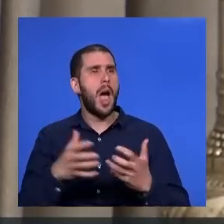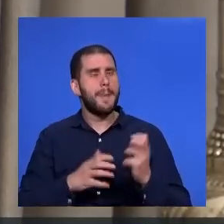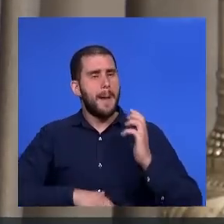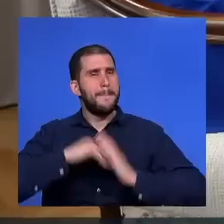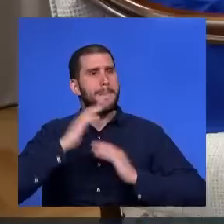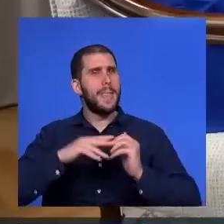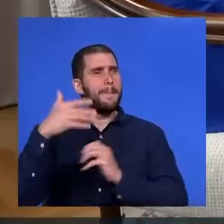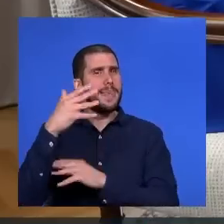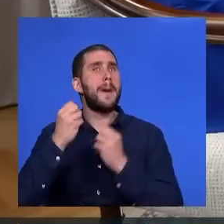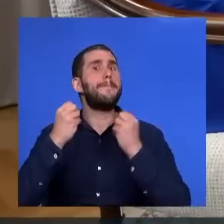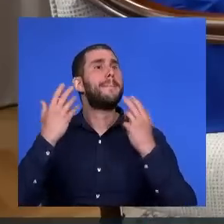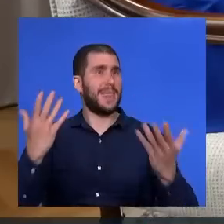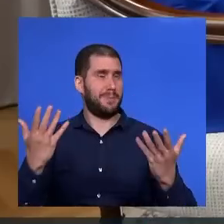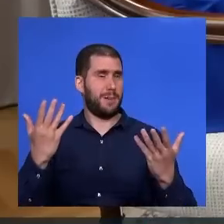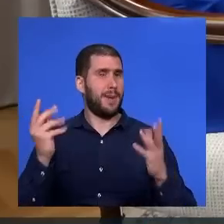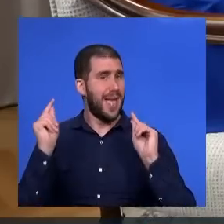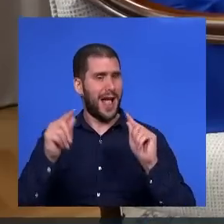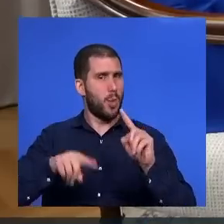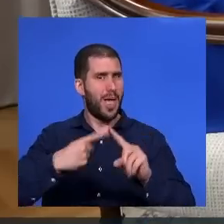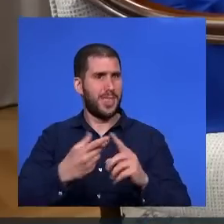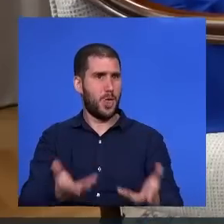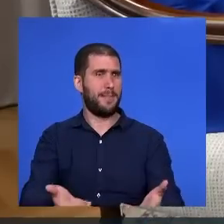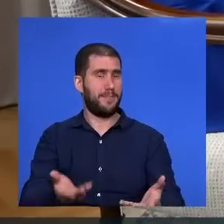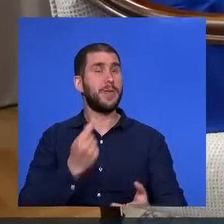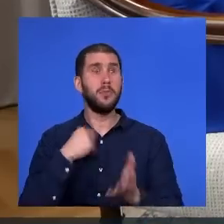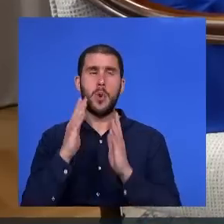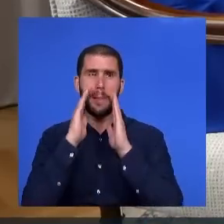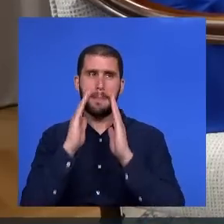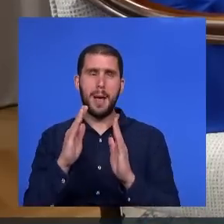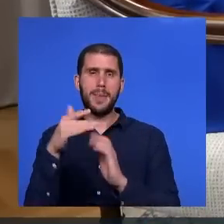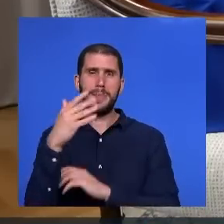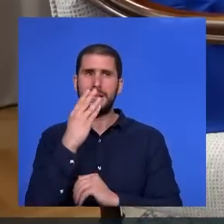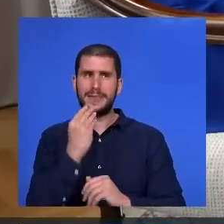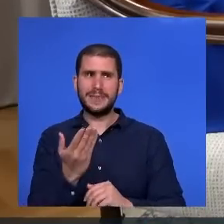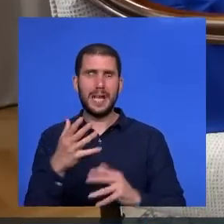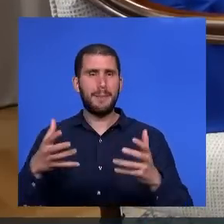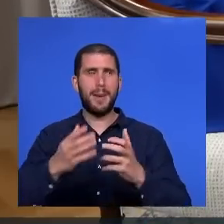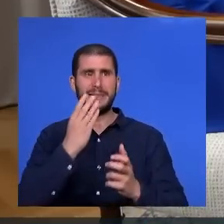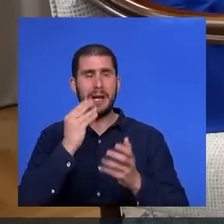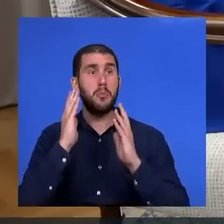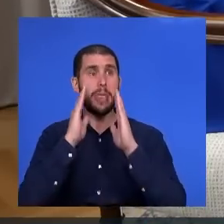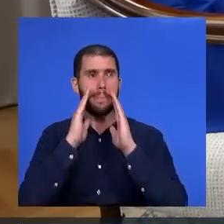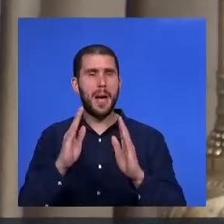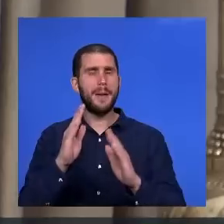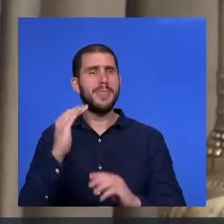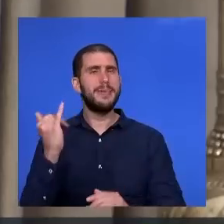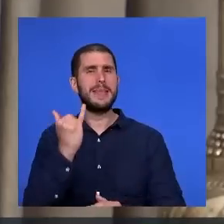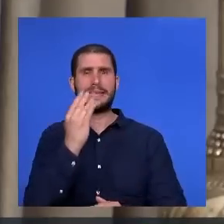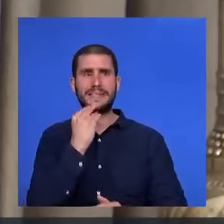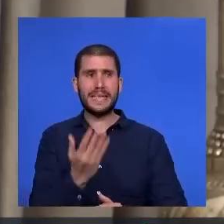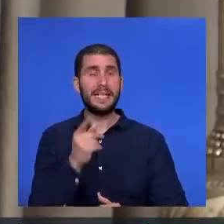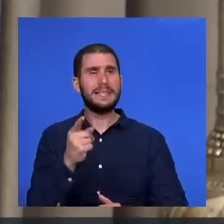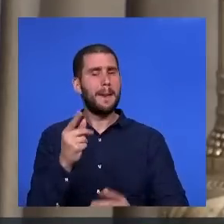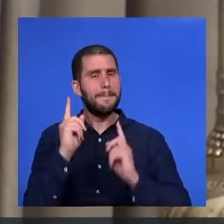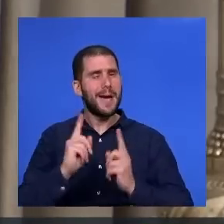מדינה מדהימה, הגענו עד הלום. אני מאוד מאמין במדינת ישראל, בעם ישראל, ומאוד מאמין בנצח ישראל. וזה מחייב